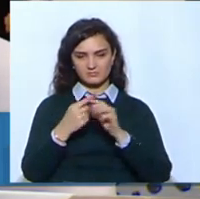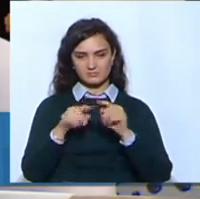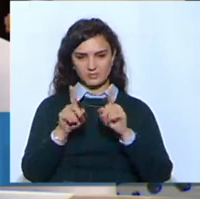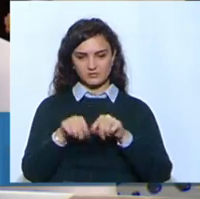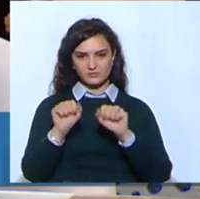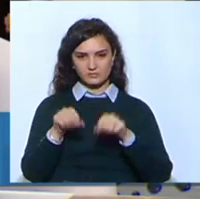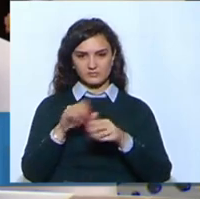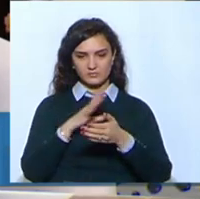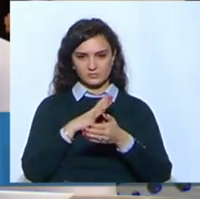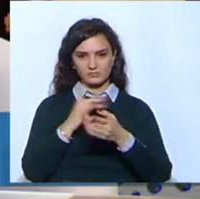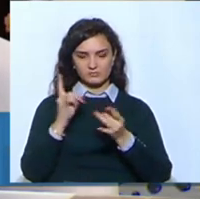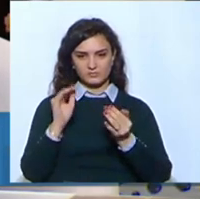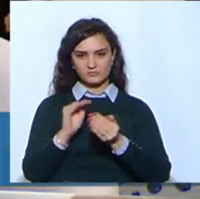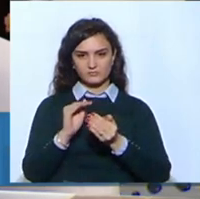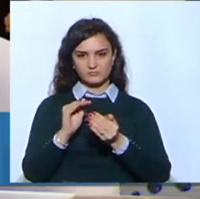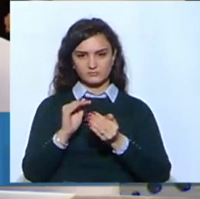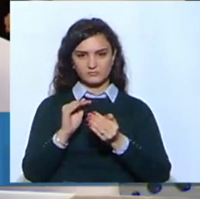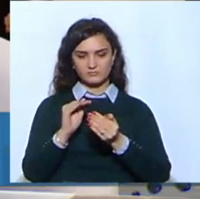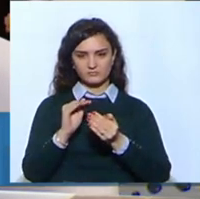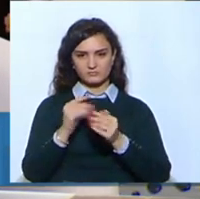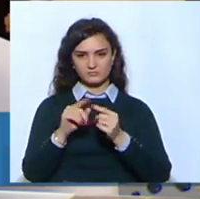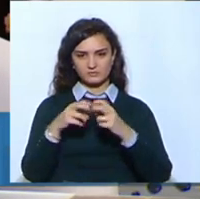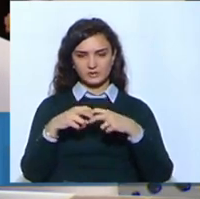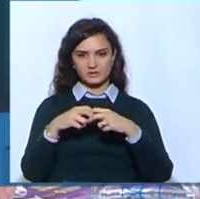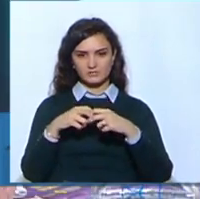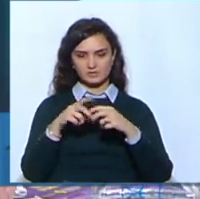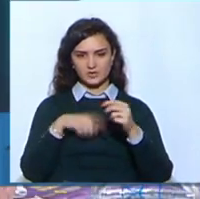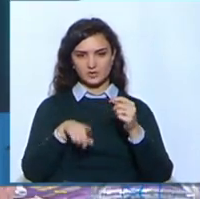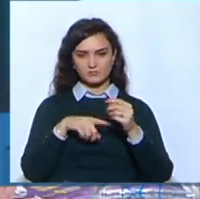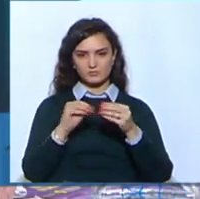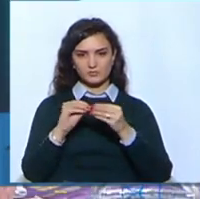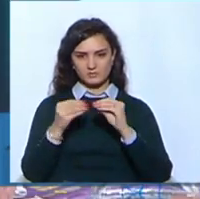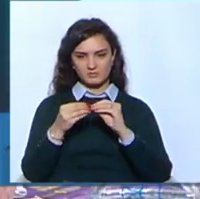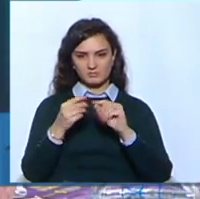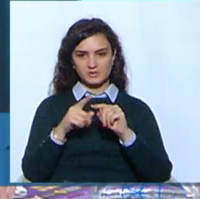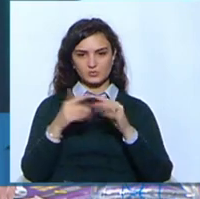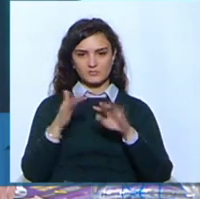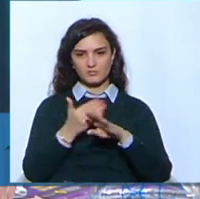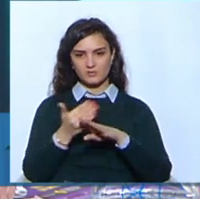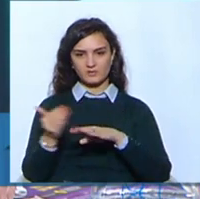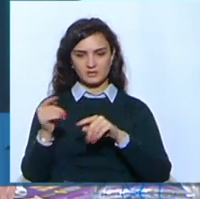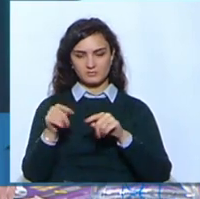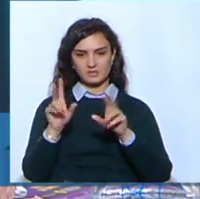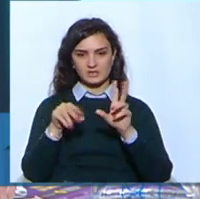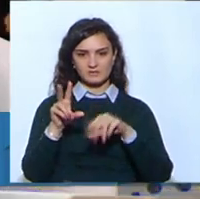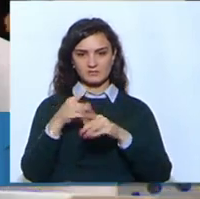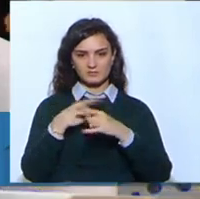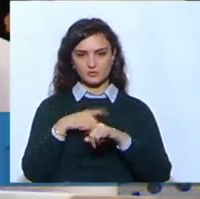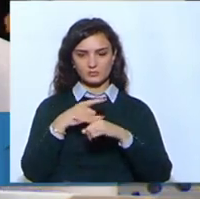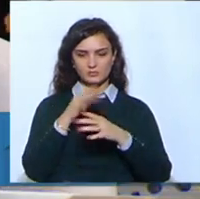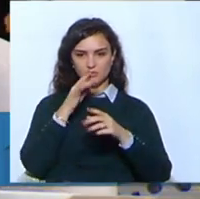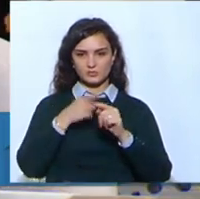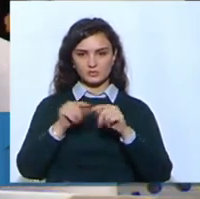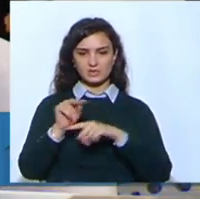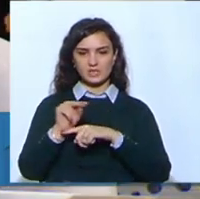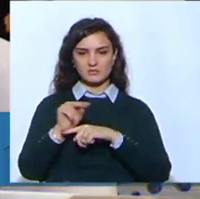ასევე შეიძლება გამოიწვიოს ახალშობილში, აი რაც ახსენეთ, უკვე სახსრების პრობლემები, საშარდე სისტემის პრობლემები. ეს უკვე მოგვიანებით პერიოდში და ითვლება მშობიარობის დროს იმ